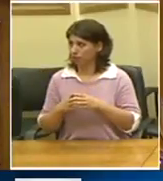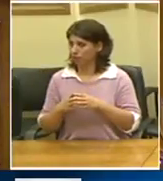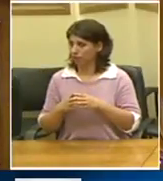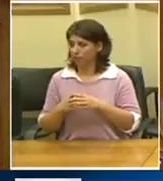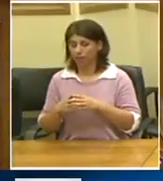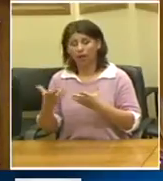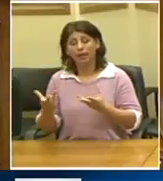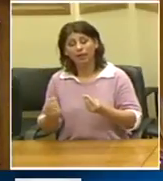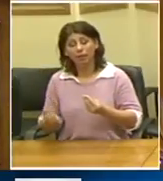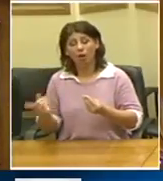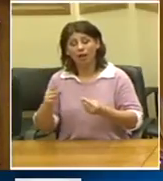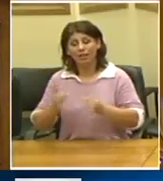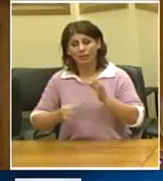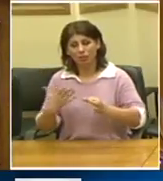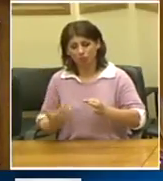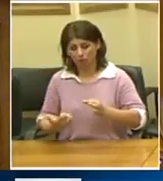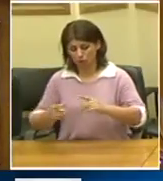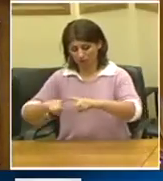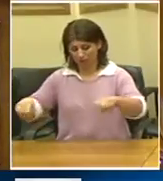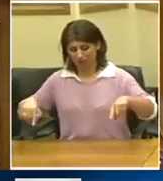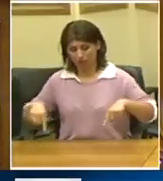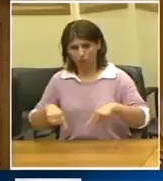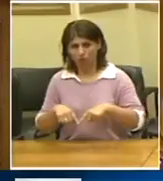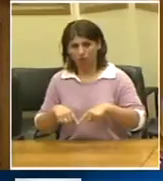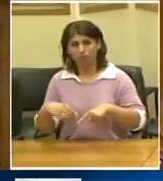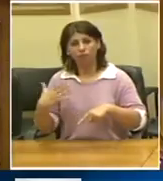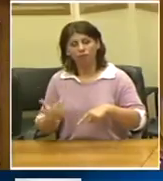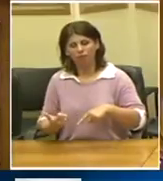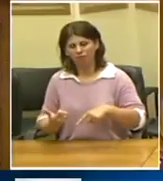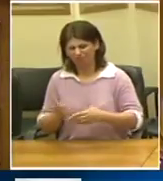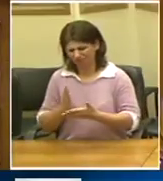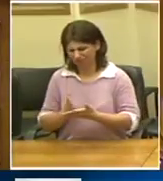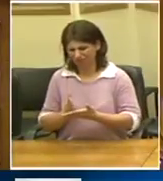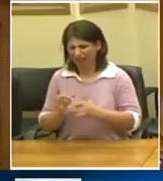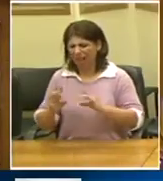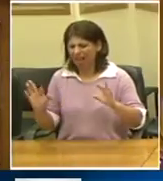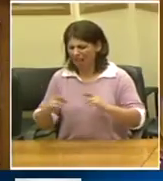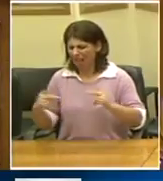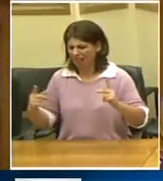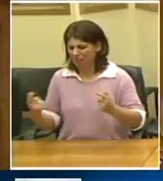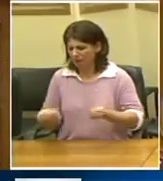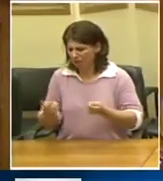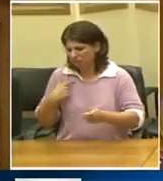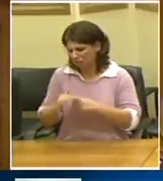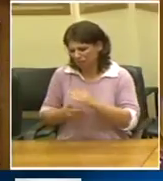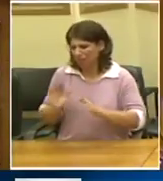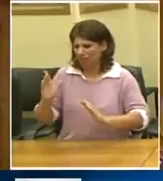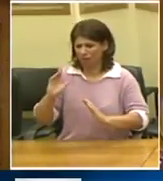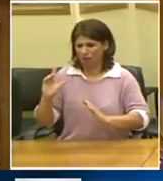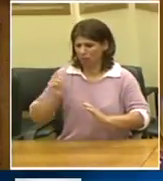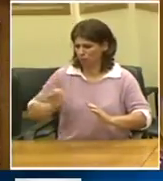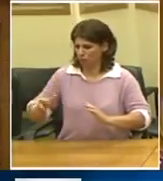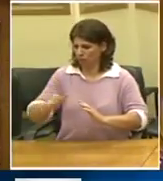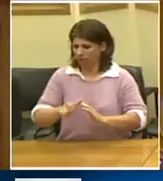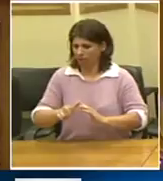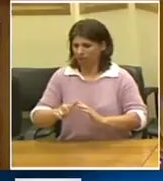Αλλά και πολλές άλλες συζητήσεις που λαμβάνουν χώρο σε αυτή την αίθουσα είναι στήρες, αντιπαραγωγικές, αδιάφορες για τον πολίτη και απαξιωτικές για το πολιτικό σύστημα